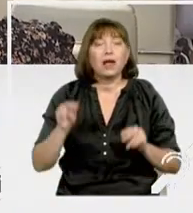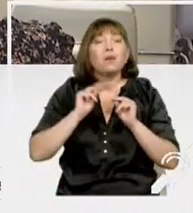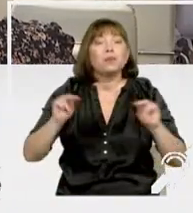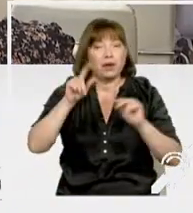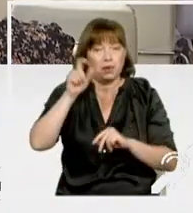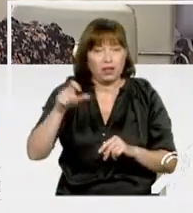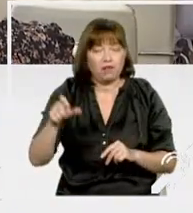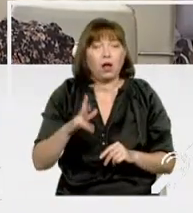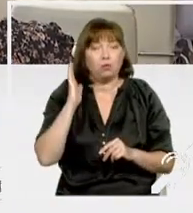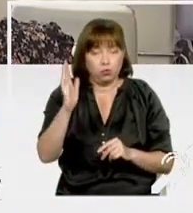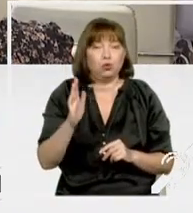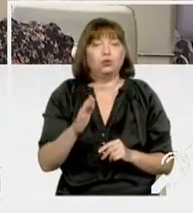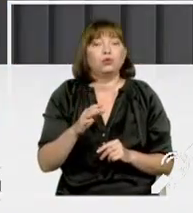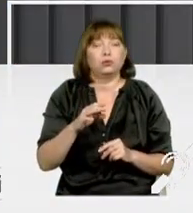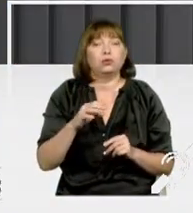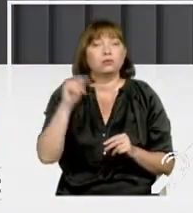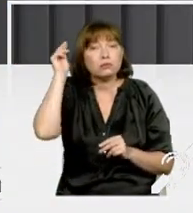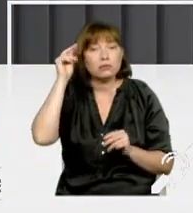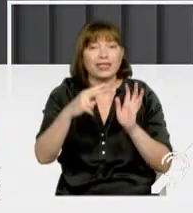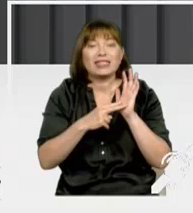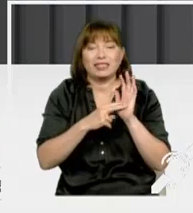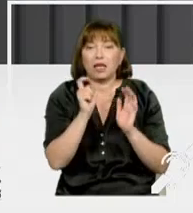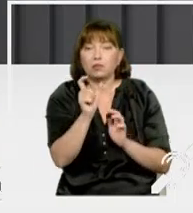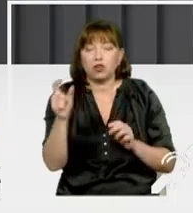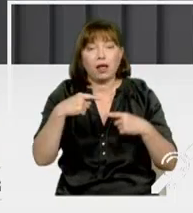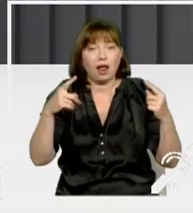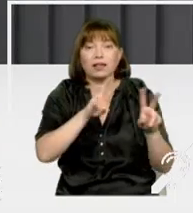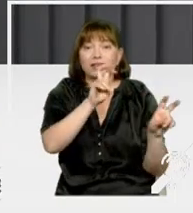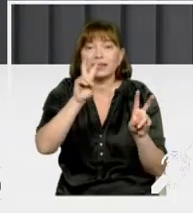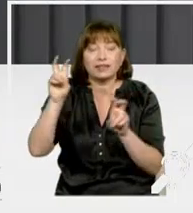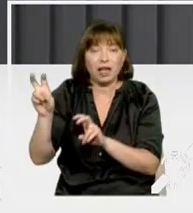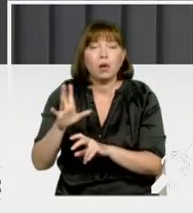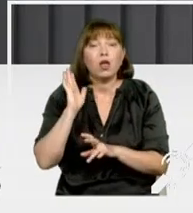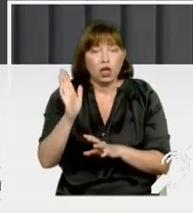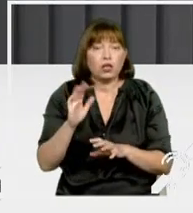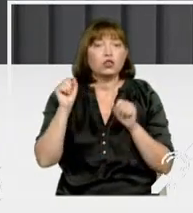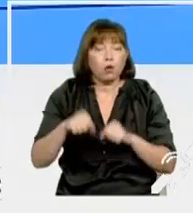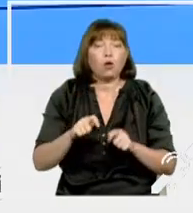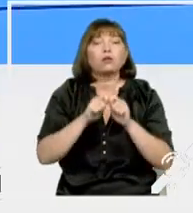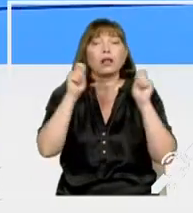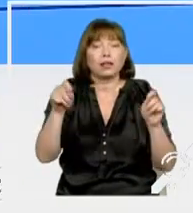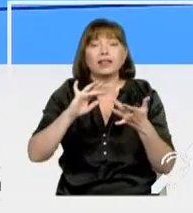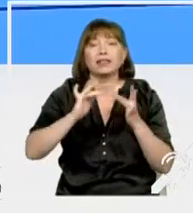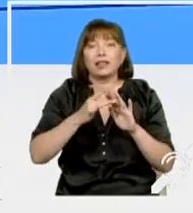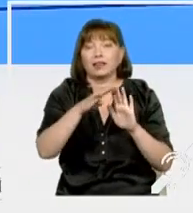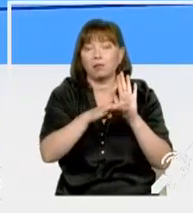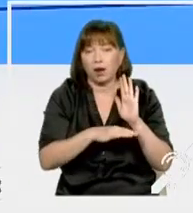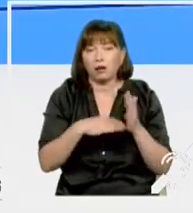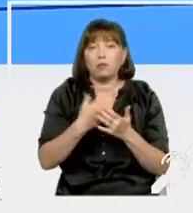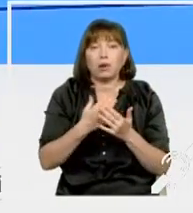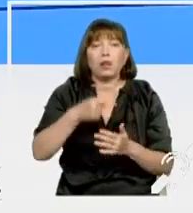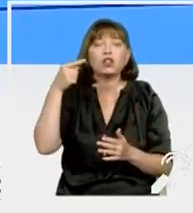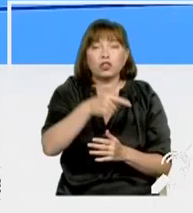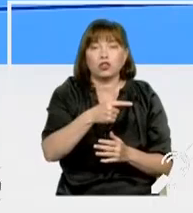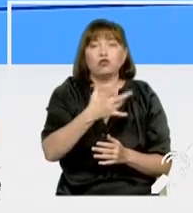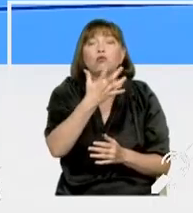Cadrele didactice vor participa la 7 cursuri pe teme diverse și vor avea acces la o platformă cu cel puțin 1500 de cărți